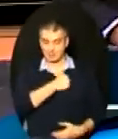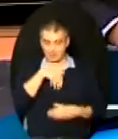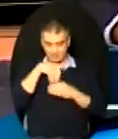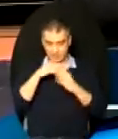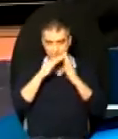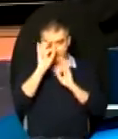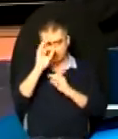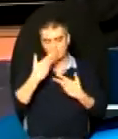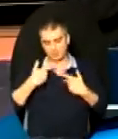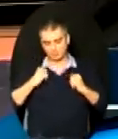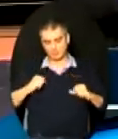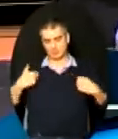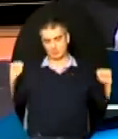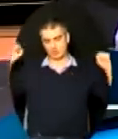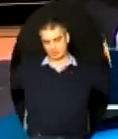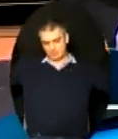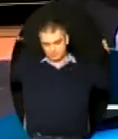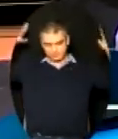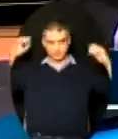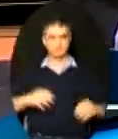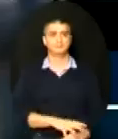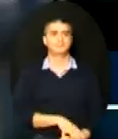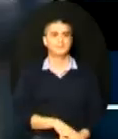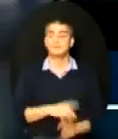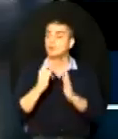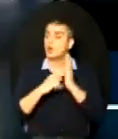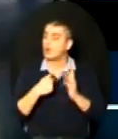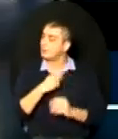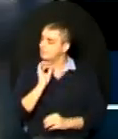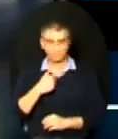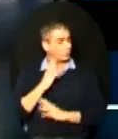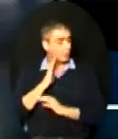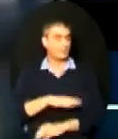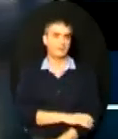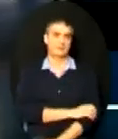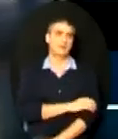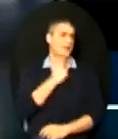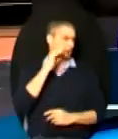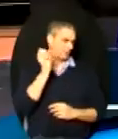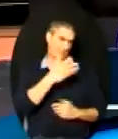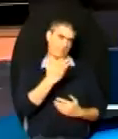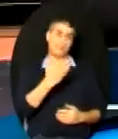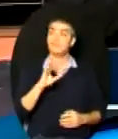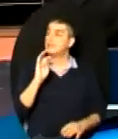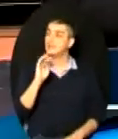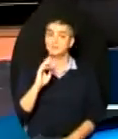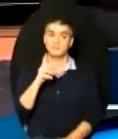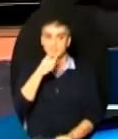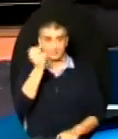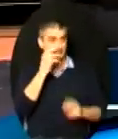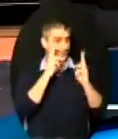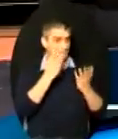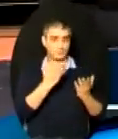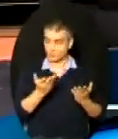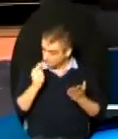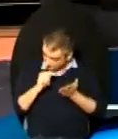בדלית עמותך, תן לי להיות חילוני. אתה מאמין בחוק הזה? תודה. לא, בחוק הזה אני ממש לא מאמין. אני מכיר אותך, אני יודע מאיפה באת, מי. אתה מדימונה,